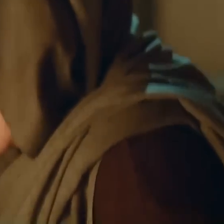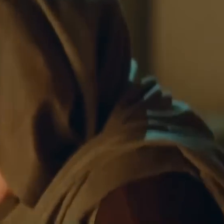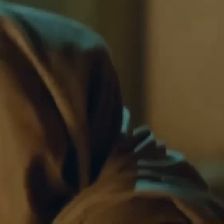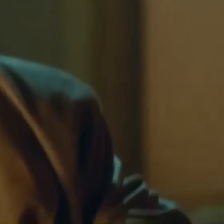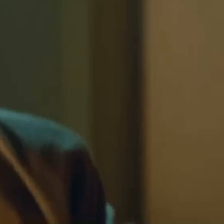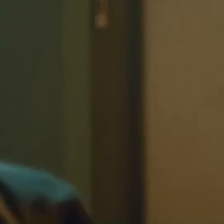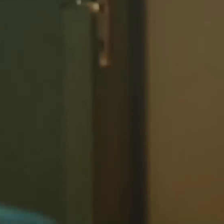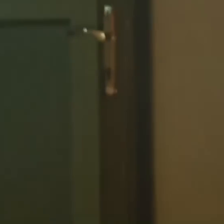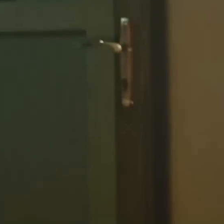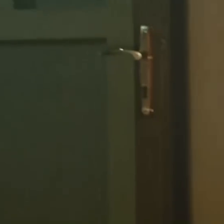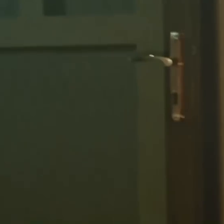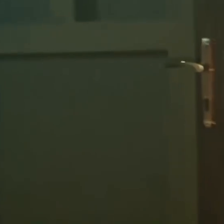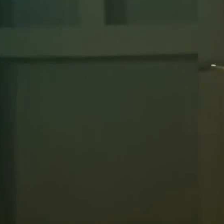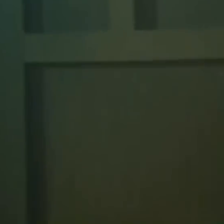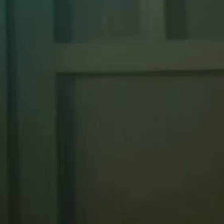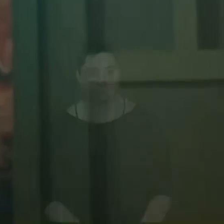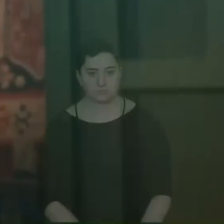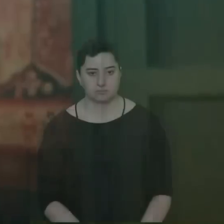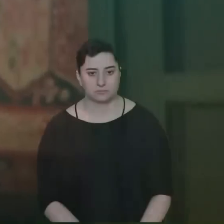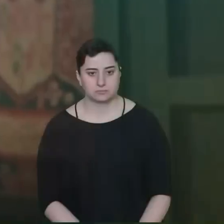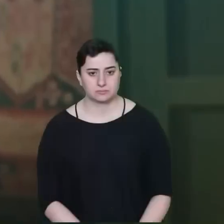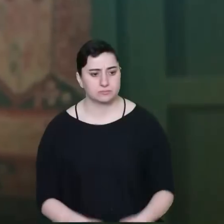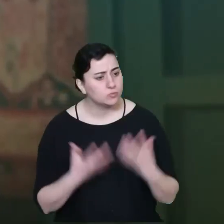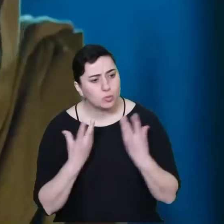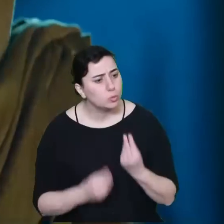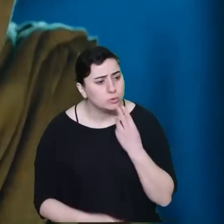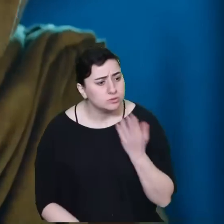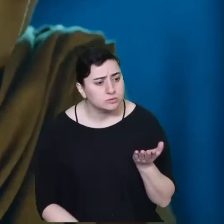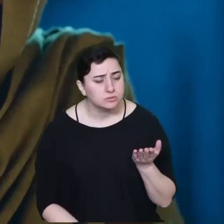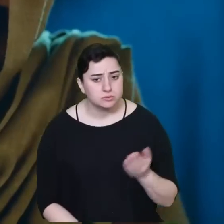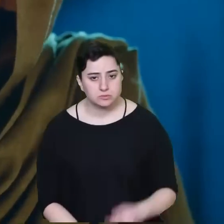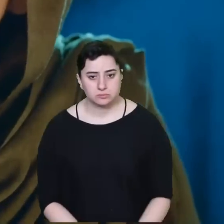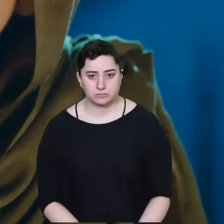Emine başına sardığı örtüyü düzelterek girdi mutfağa.